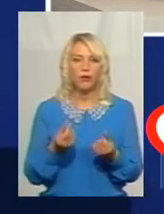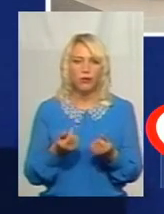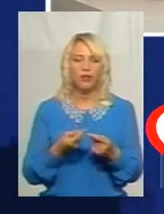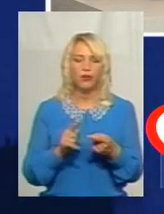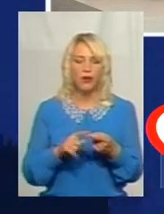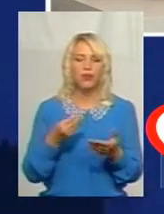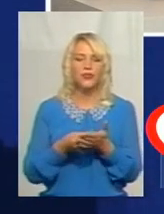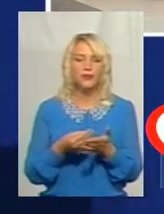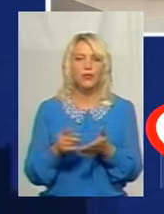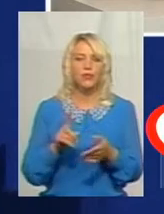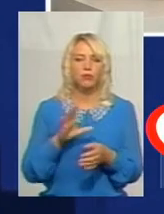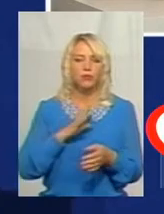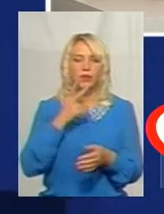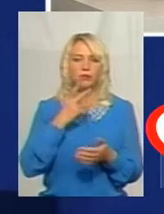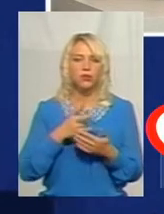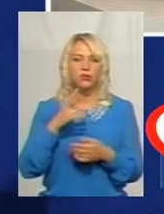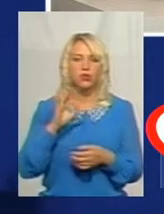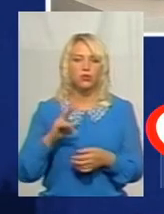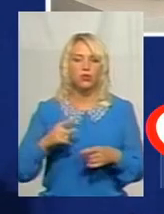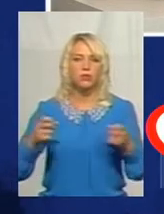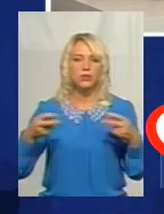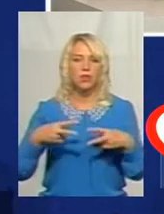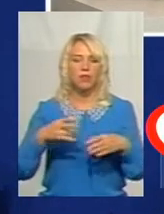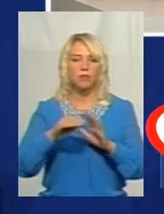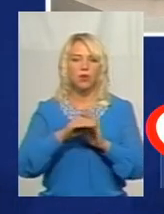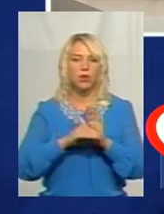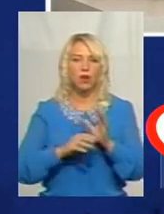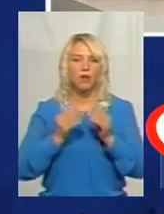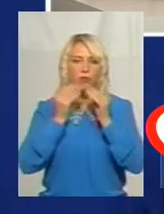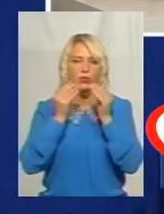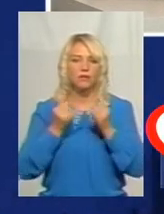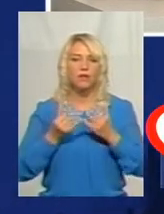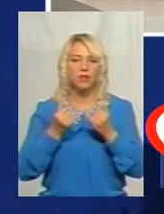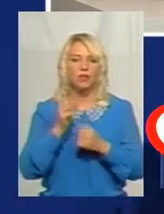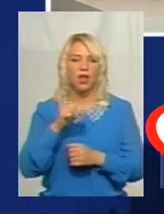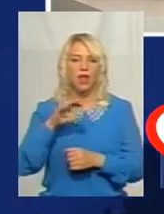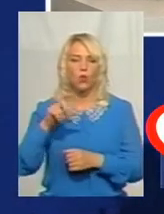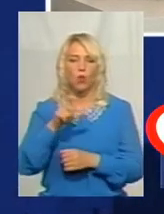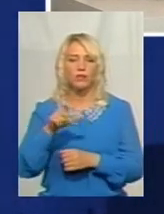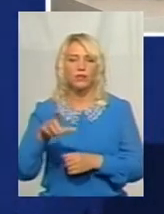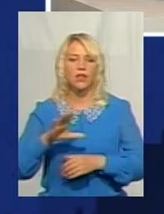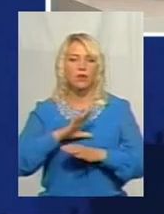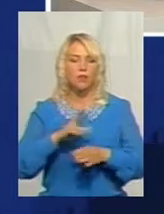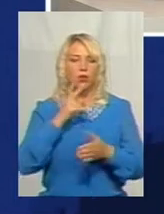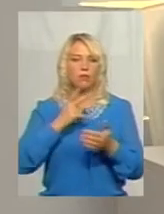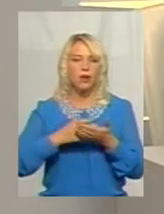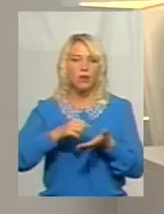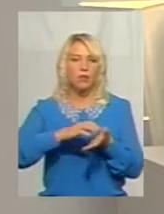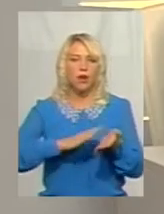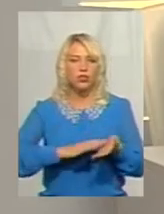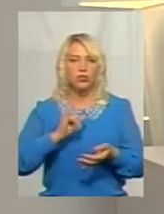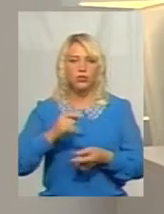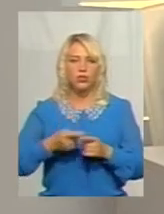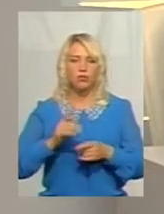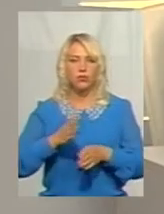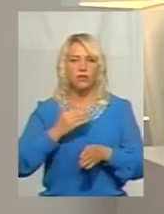того кошторису, який був передбачений, але спеціально на програму протезування для атовців не було передбачено. Це буде виділено от